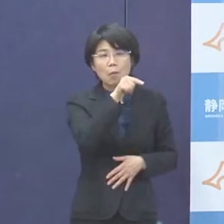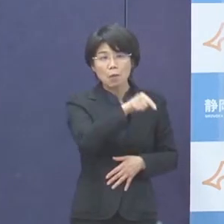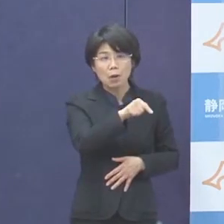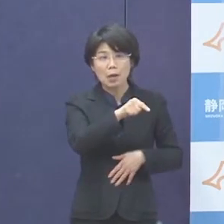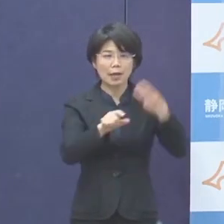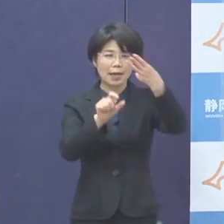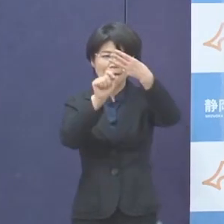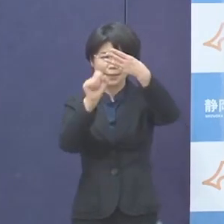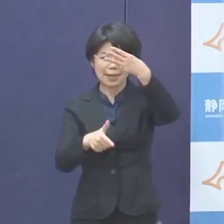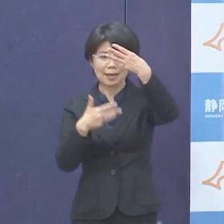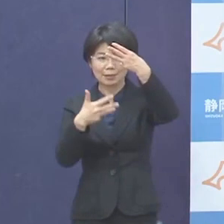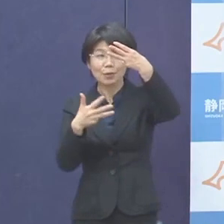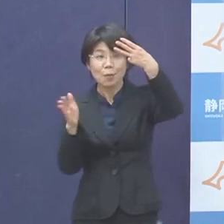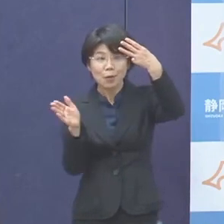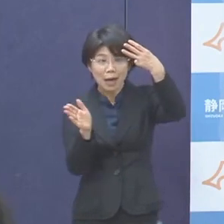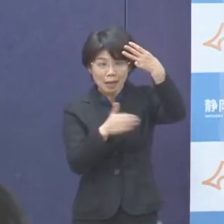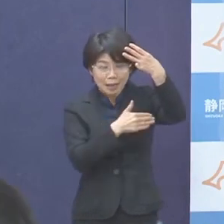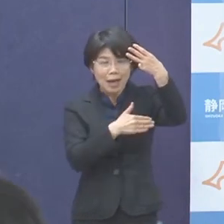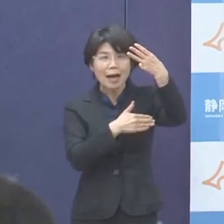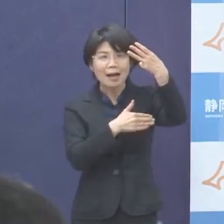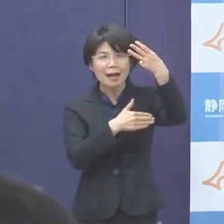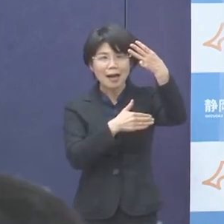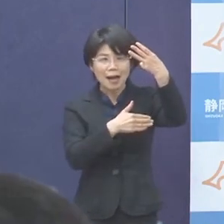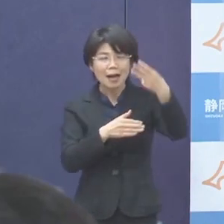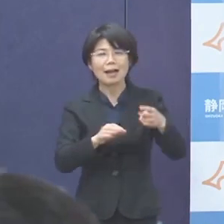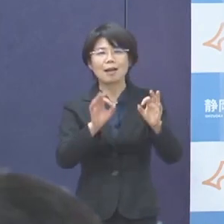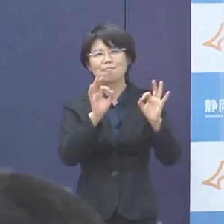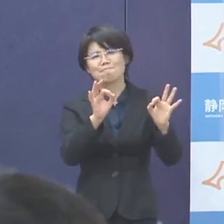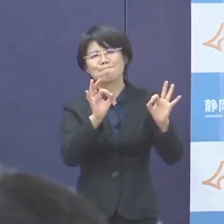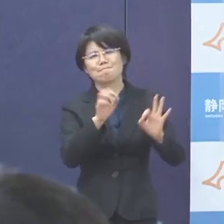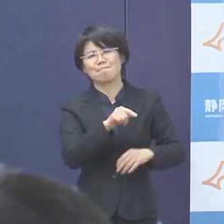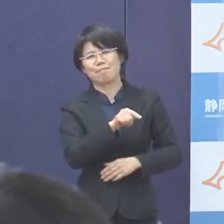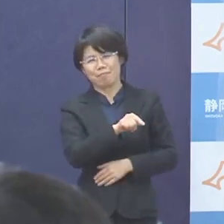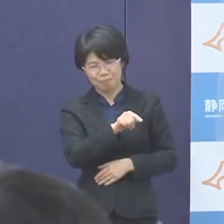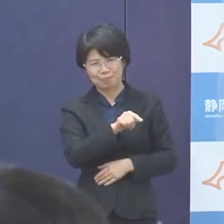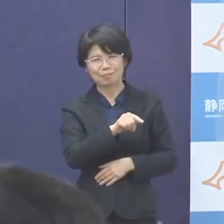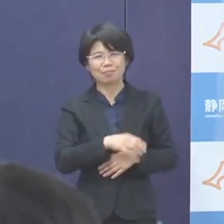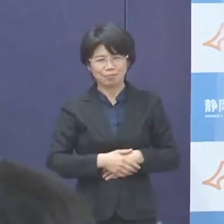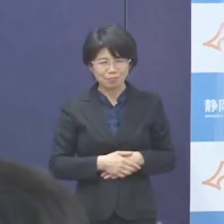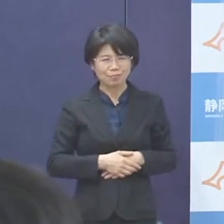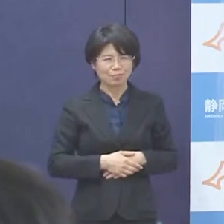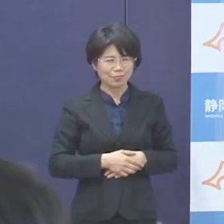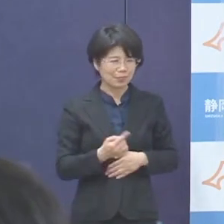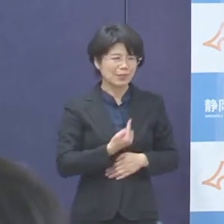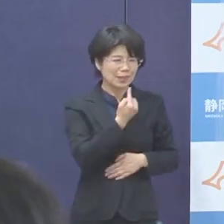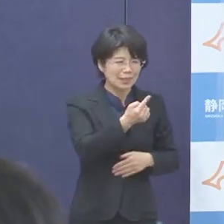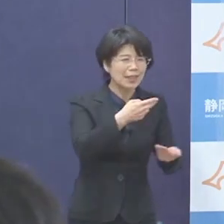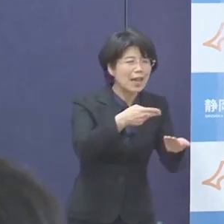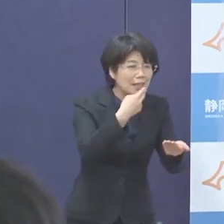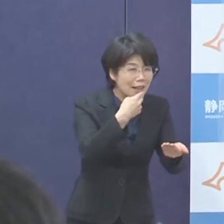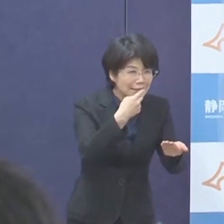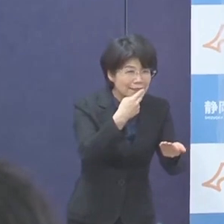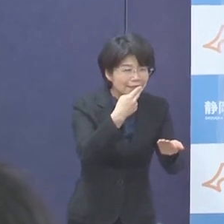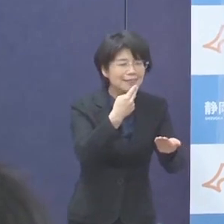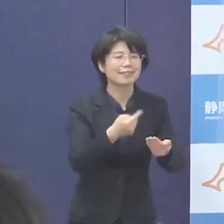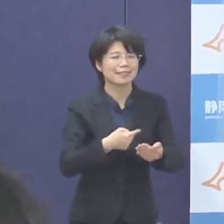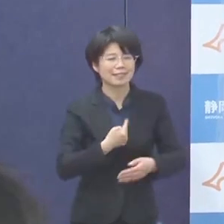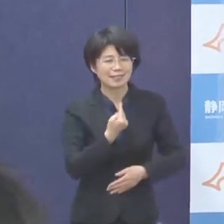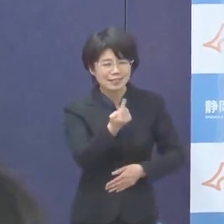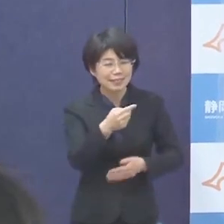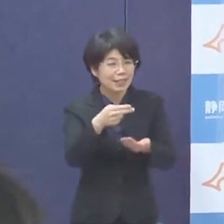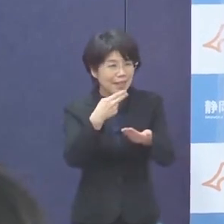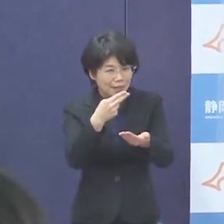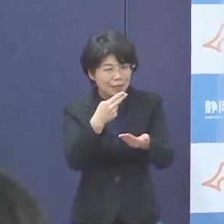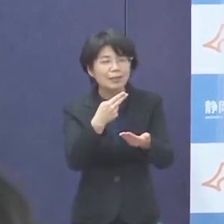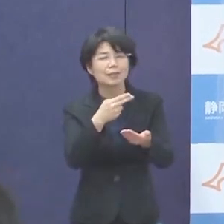の GoTo イートの食事券をご利用していただいて、食事をしていただくということ